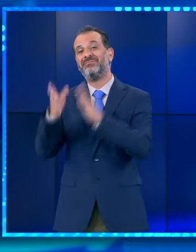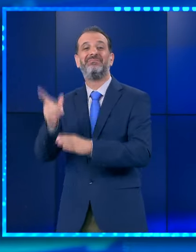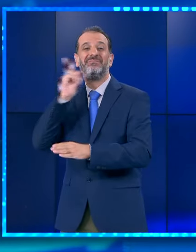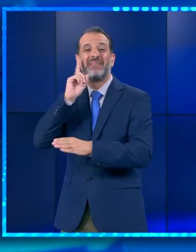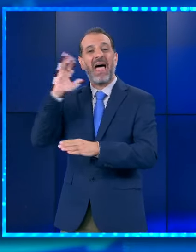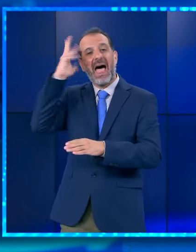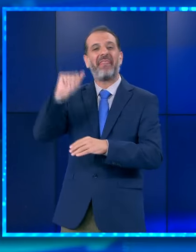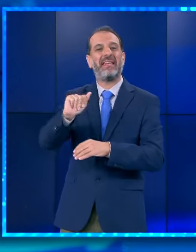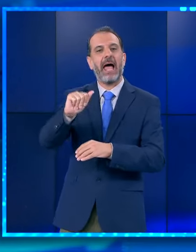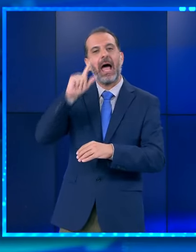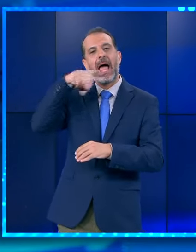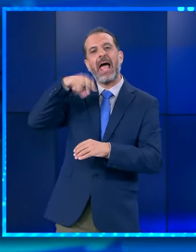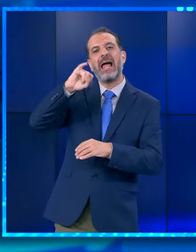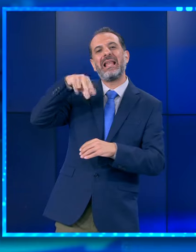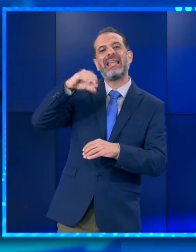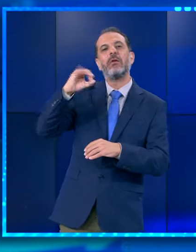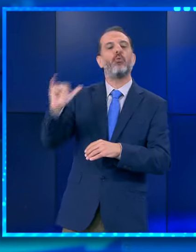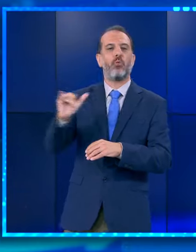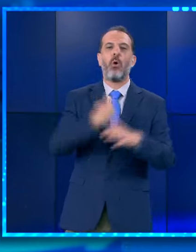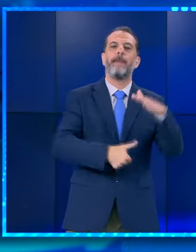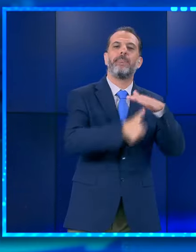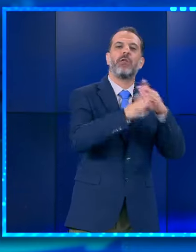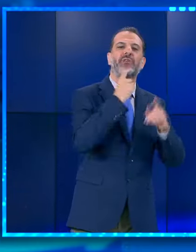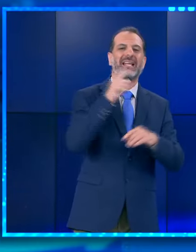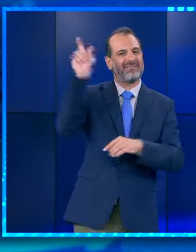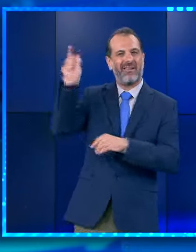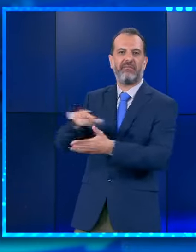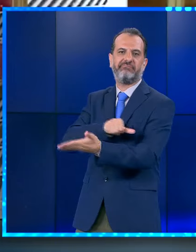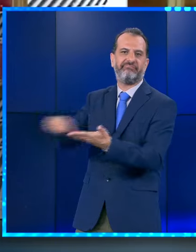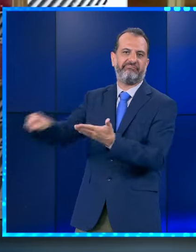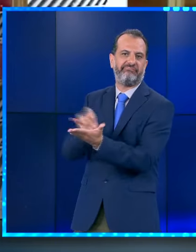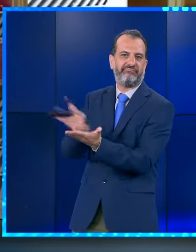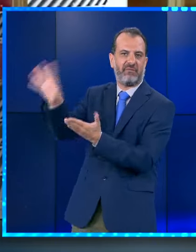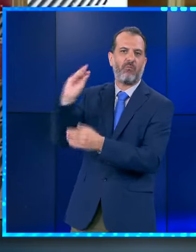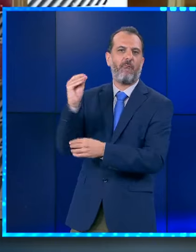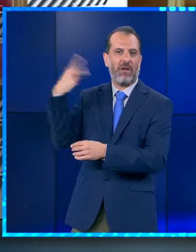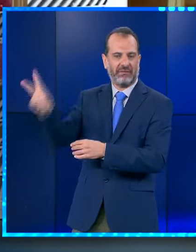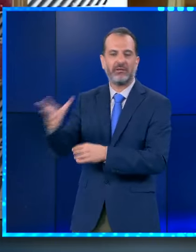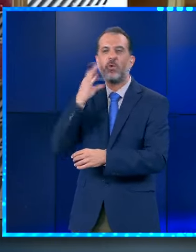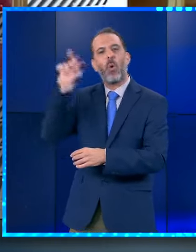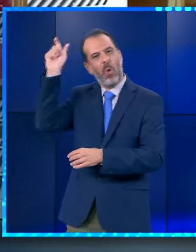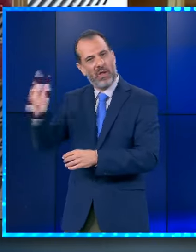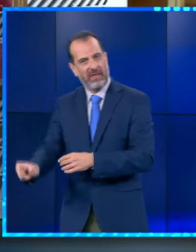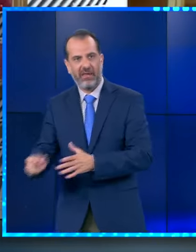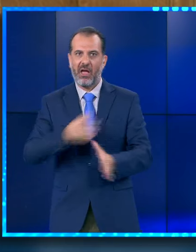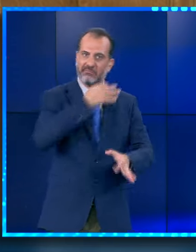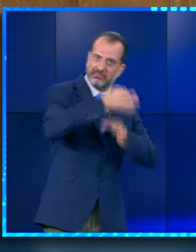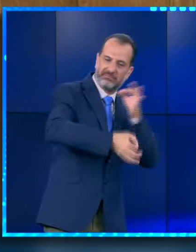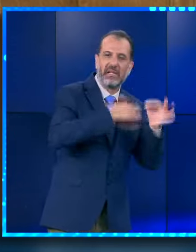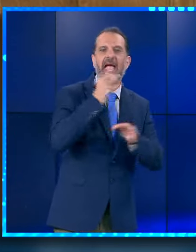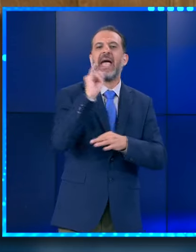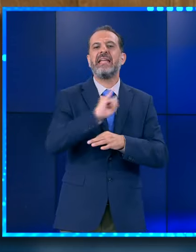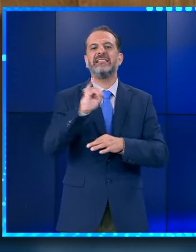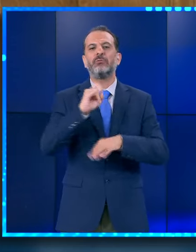διαγράφεται από την κοινοβουλευτική ομάδα του κόμματος με απόφαση του κύριου Κασελάκη. Τούτο διότι δεν έπεισαν οι εξηγήσεις της για την υπόθεση του